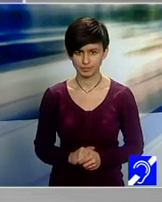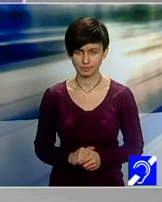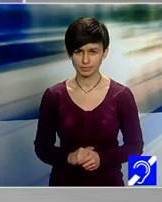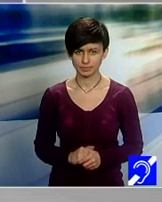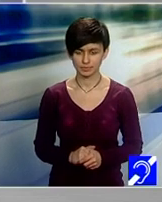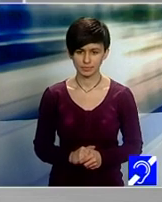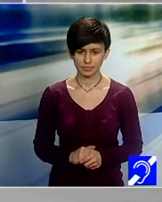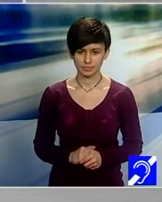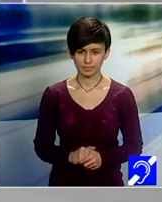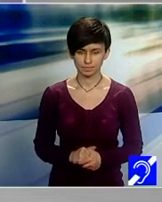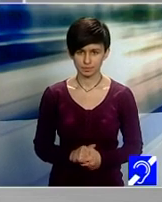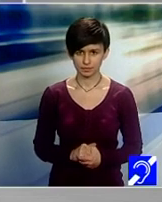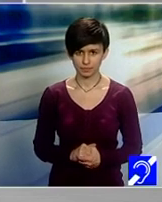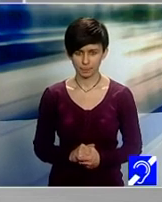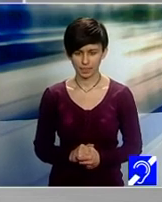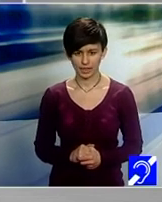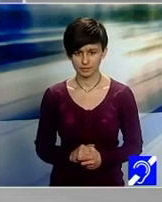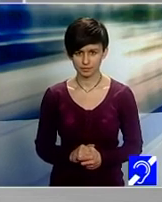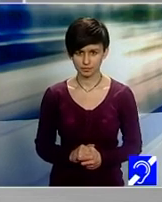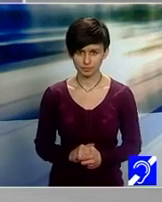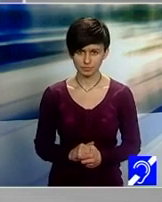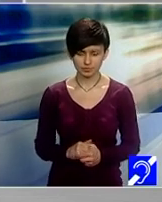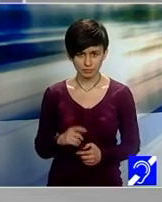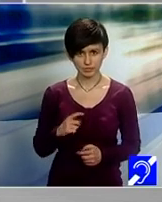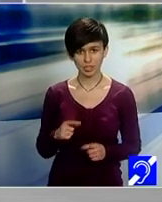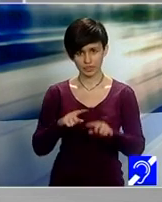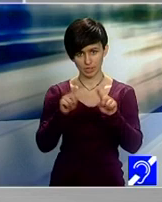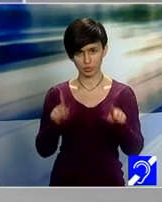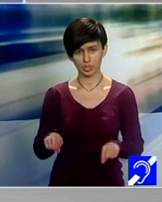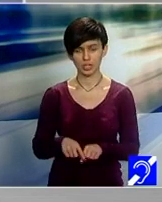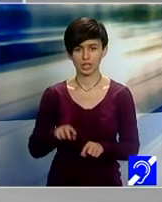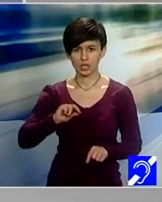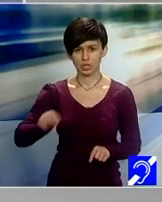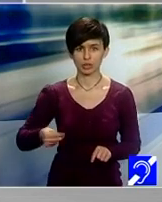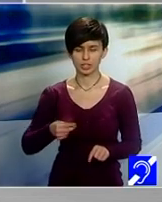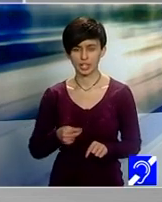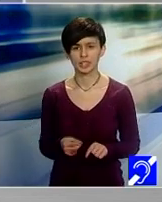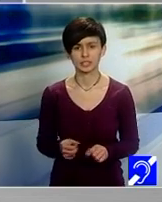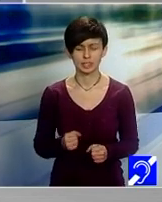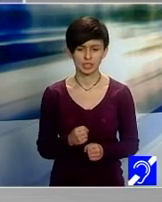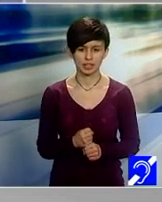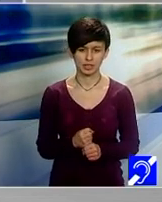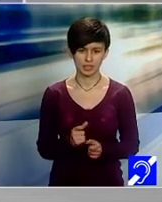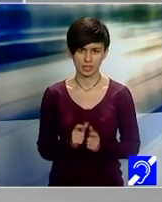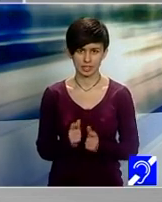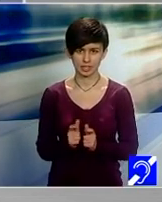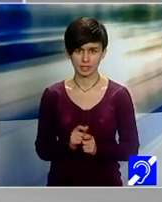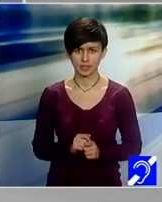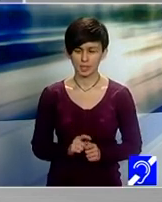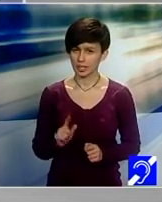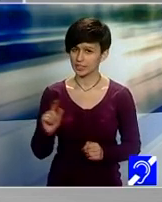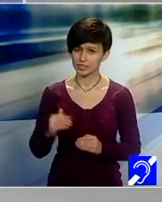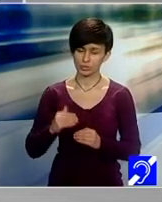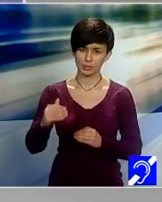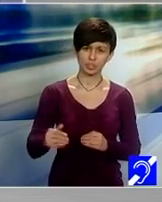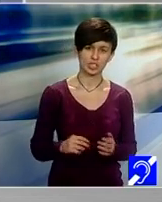de bancară. Creditare, da. Să fie încheiat un contract de credit care la momentul acordării să nu fie depășit suma de 150.000